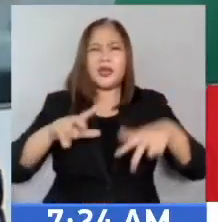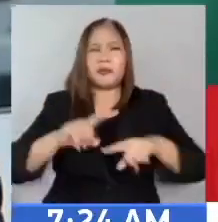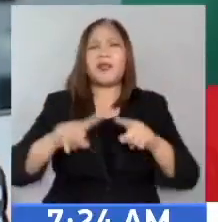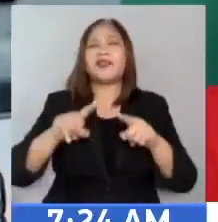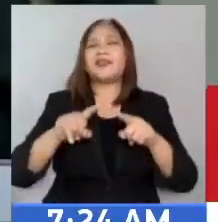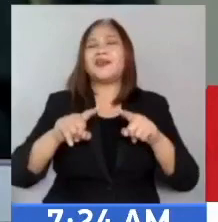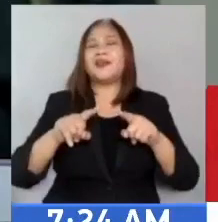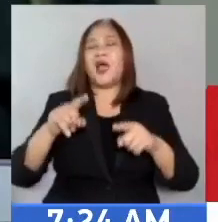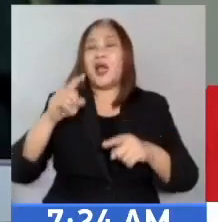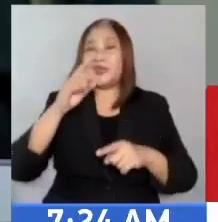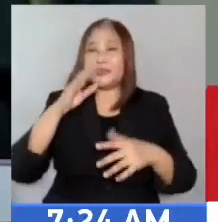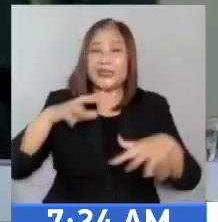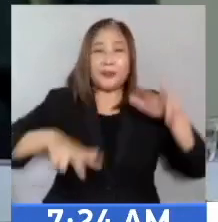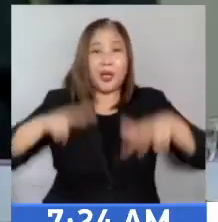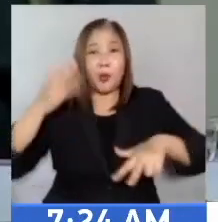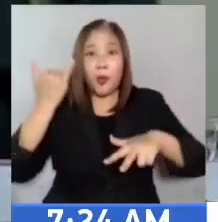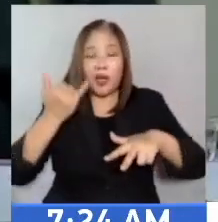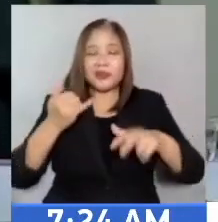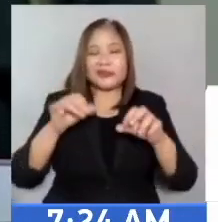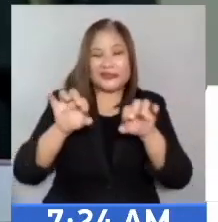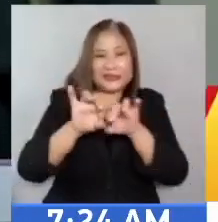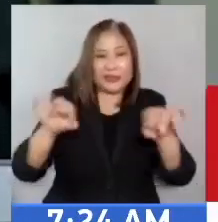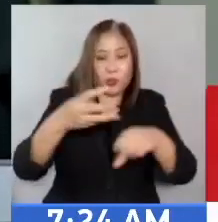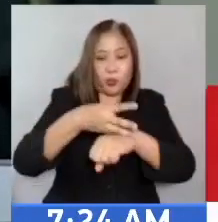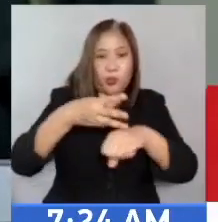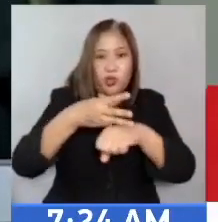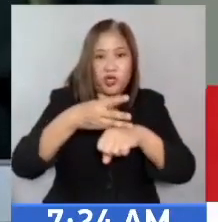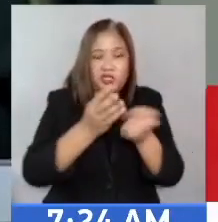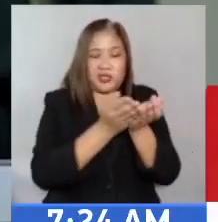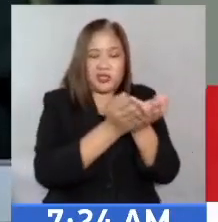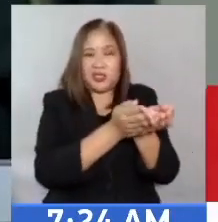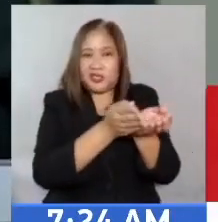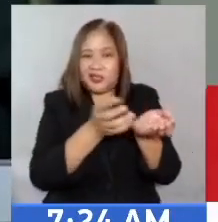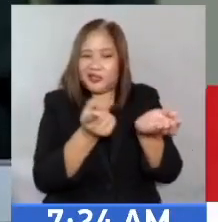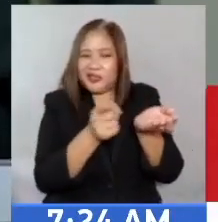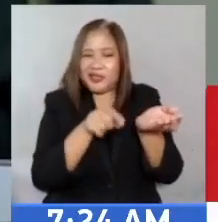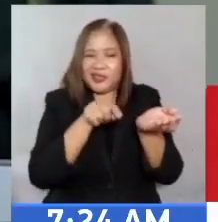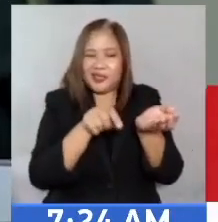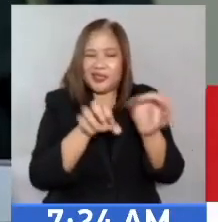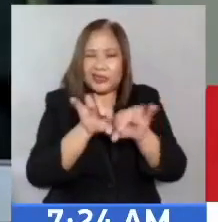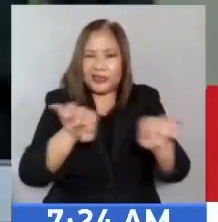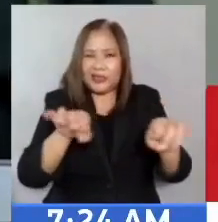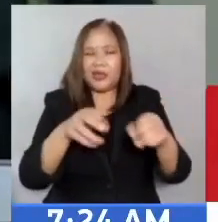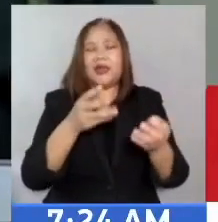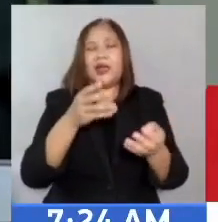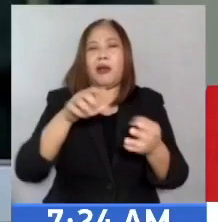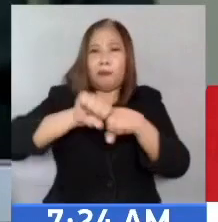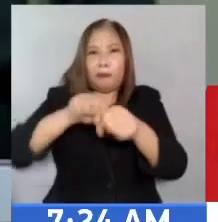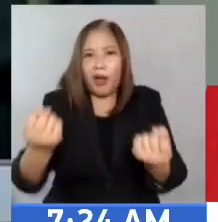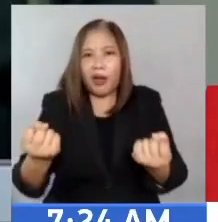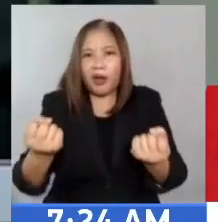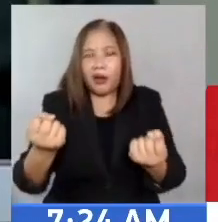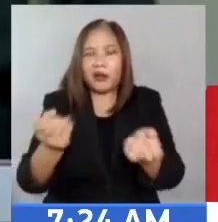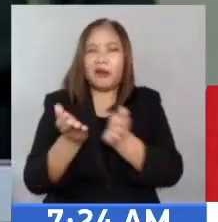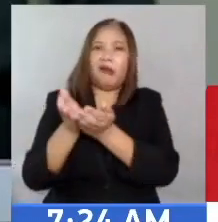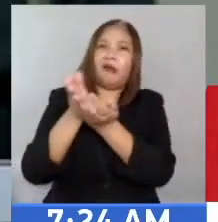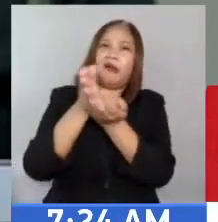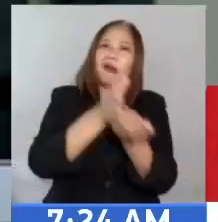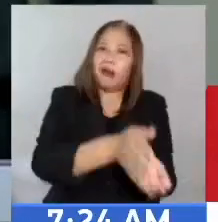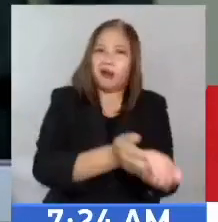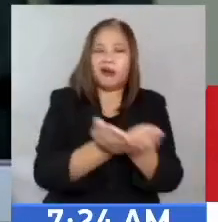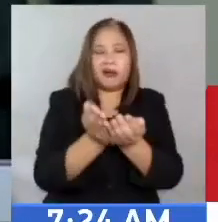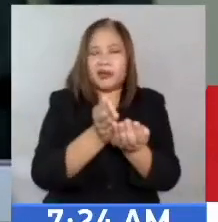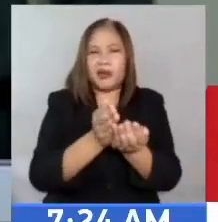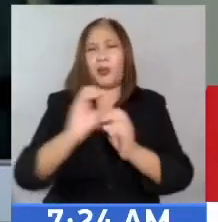katig ng bangka. Pinaputol po yung katig, kumaliwa po yung bangka. And that moment, kanya-kanya na po. Wala po nag-command